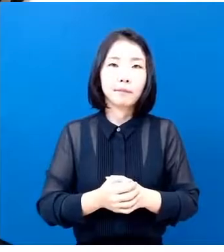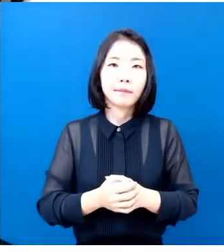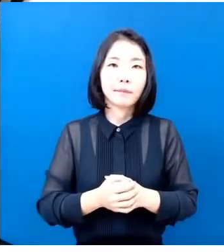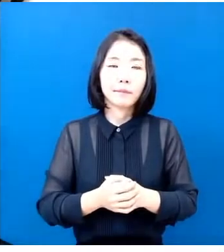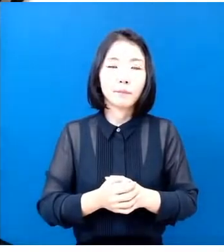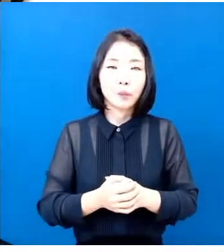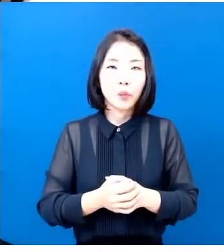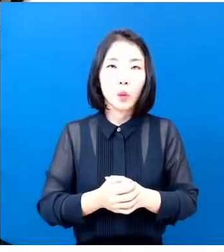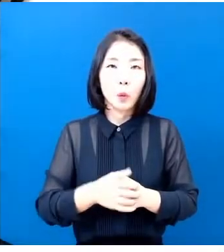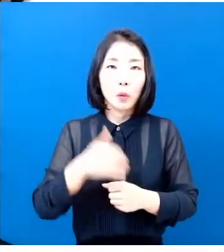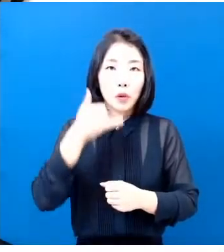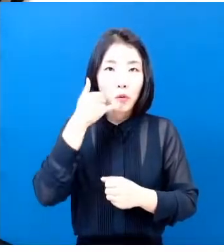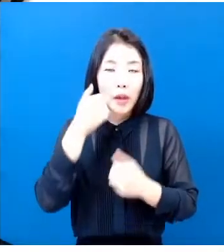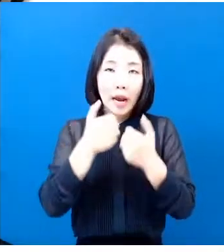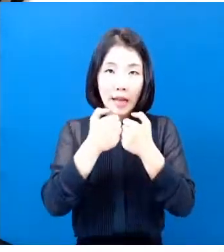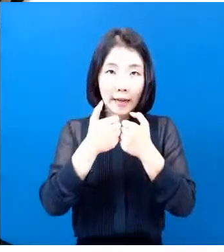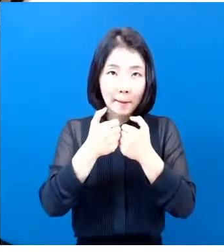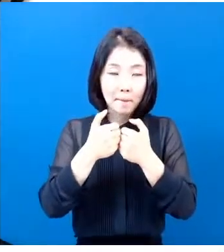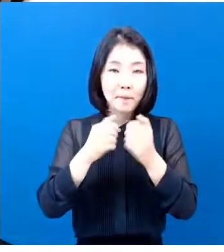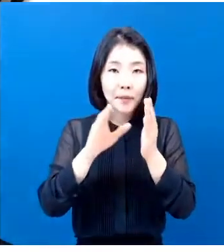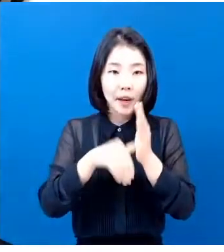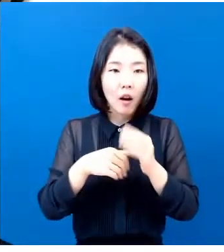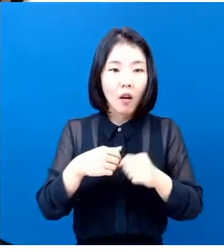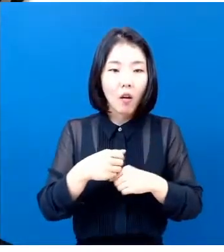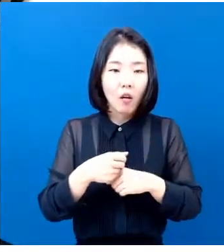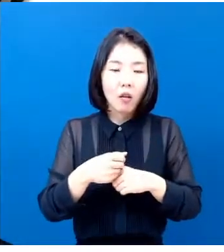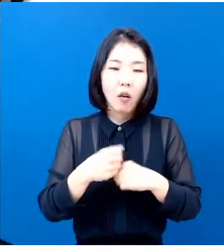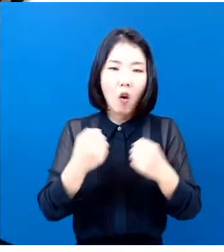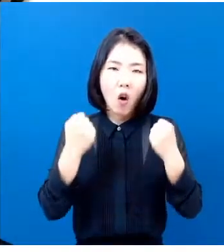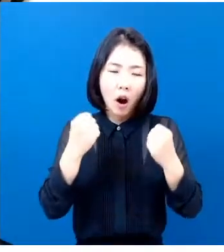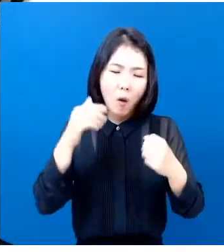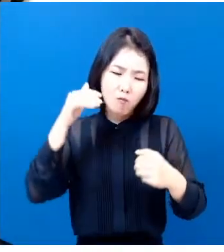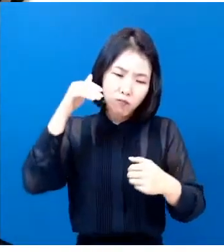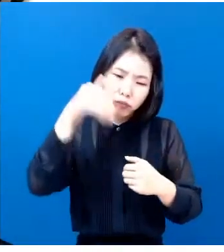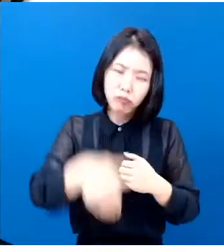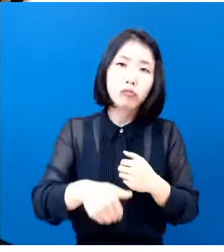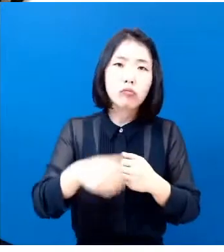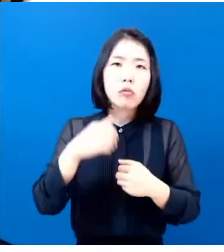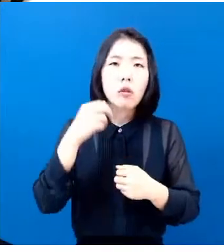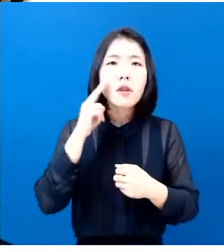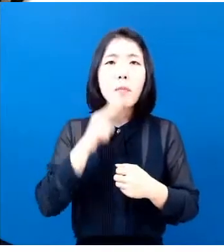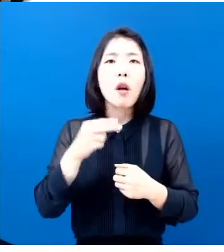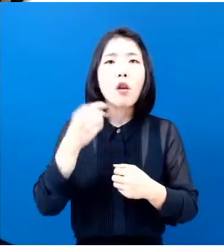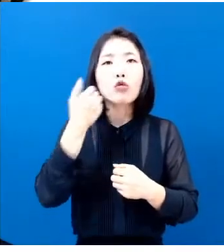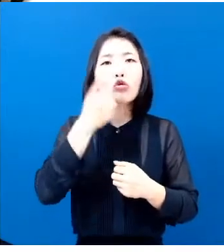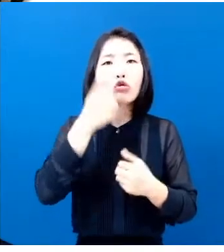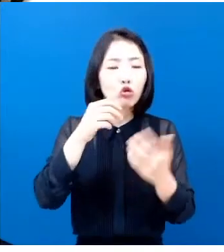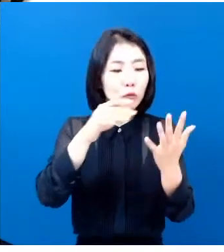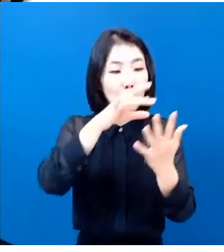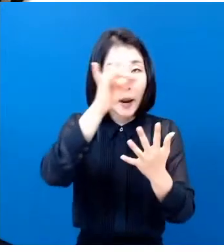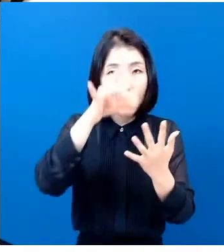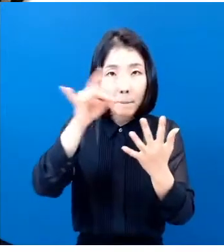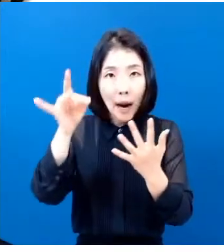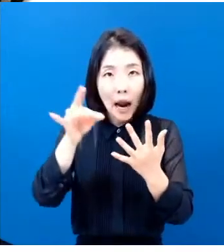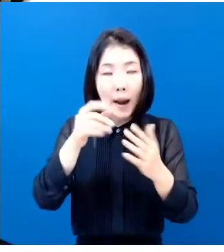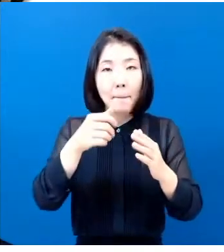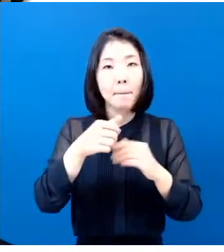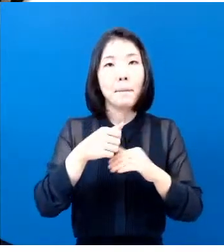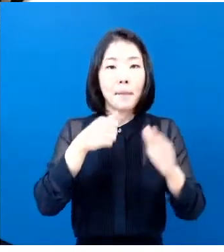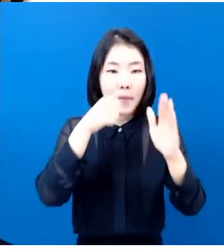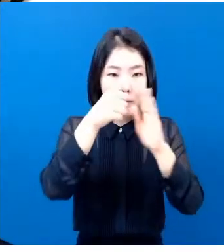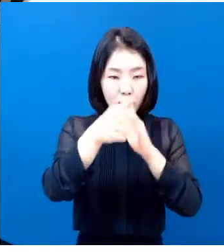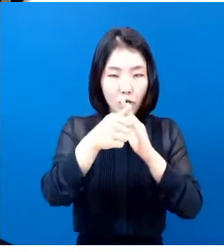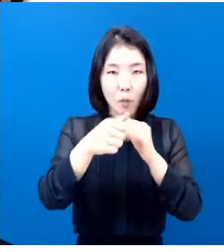또한 전화 상담시 건강 심각 단계 이용자를 선별하여 방문을 통한 건강 상담과 후원품